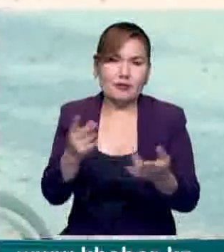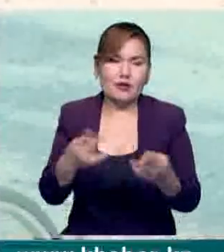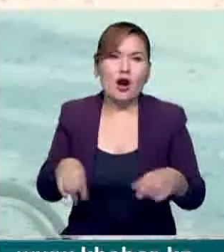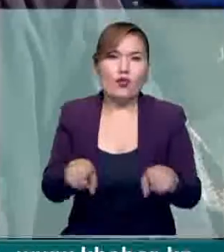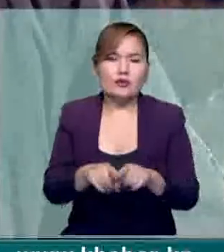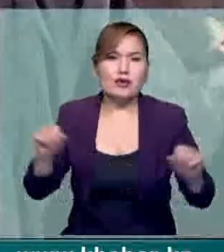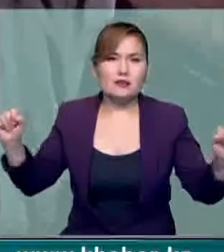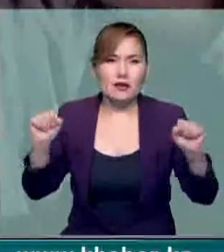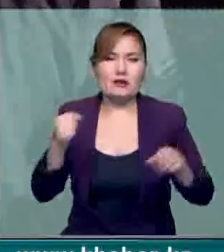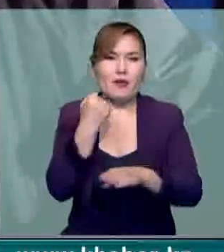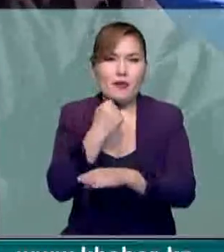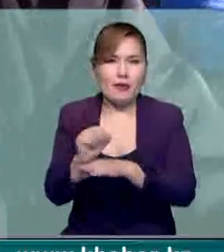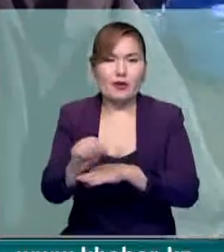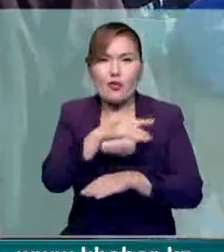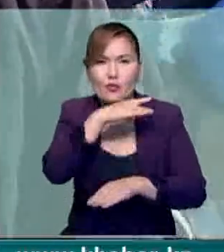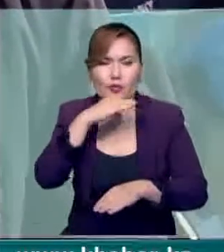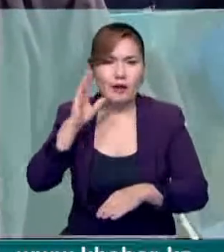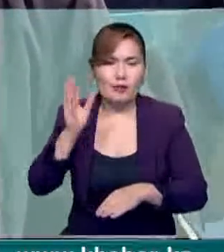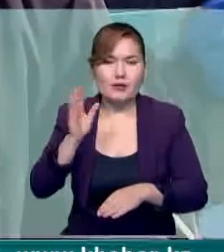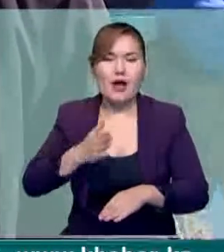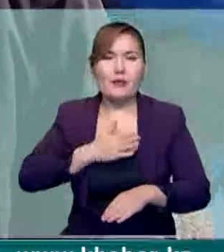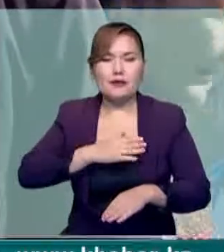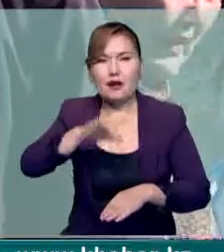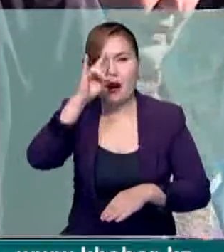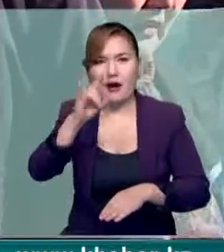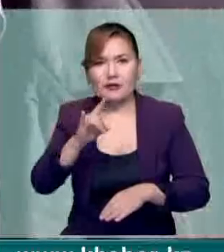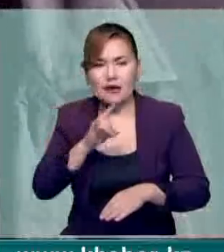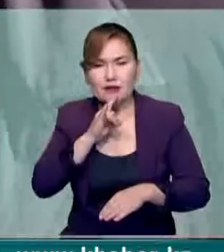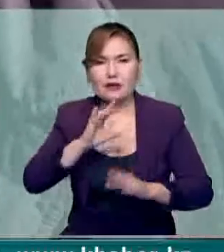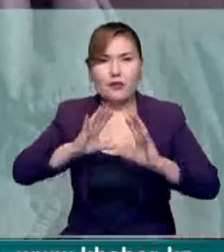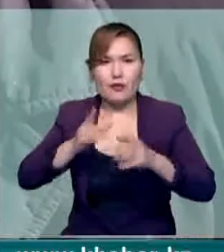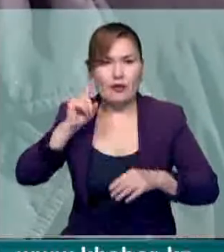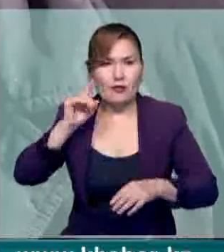берсін. Мемлекетімізді бүкіл дүниесіне таныстыра берсін.